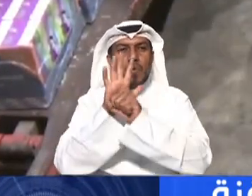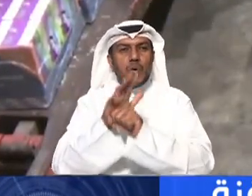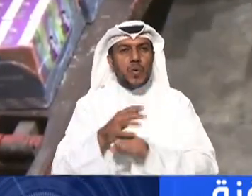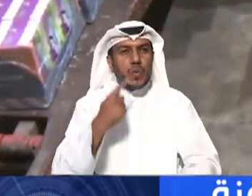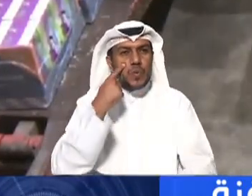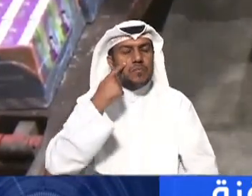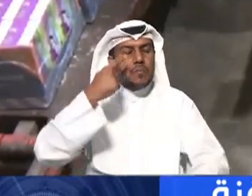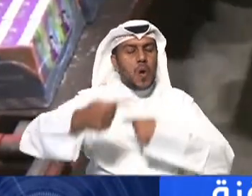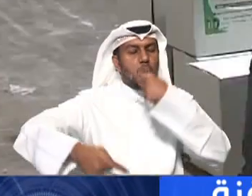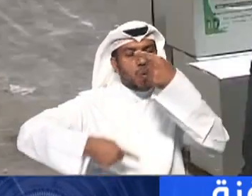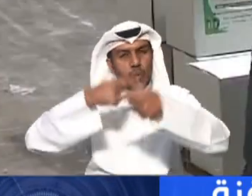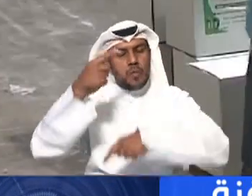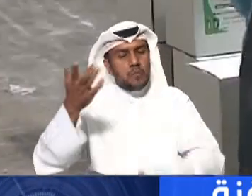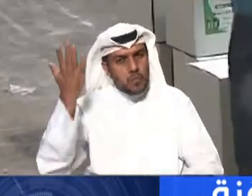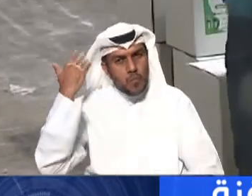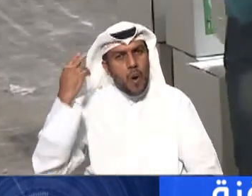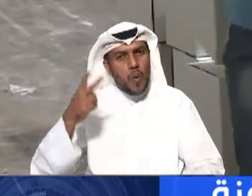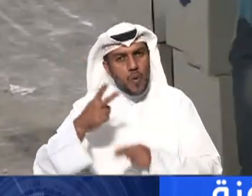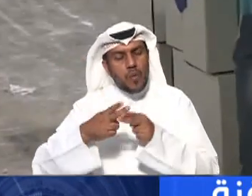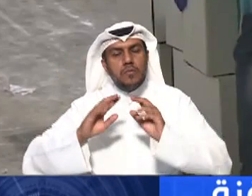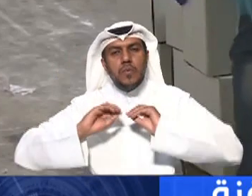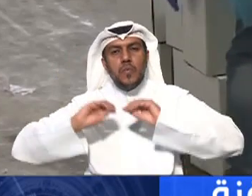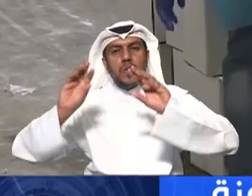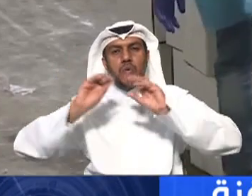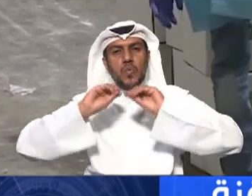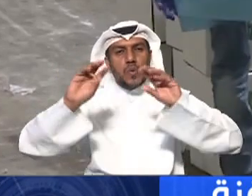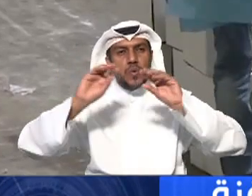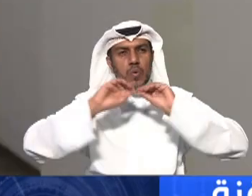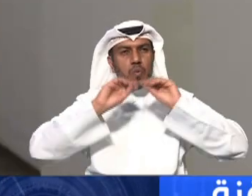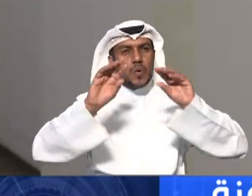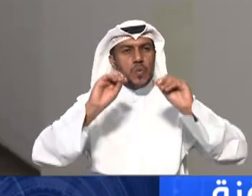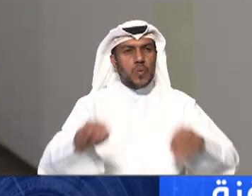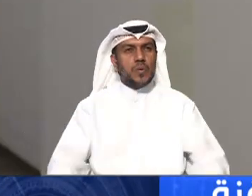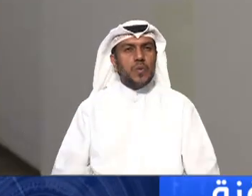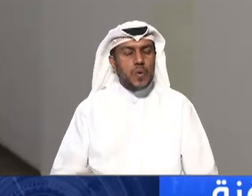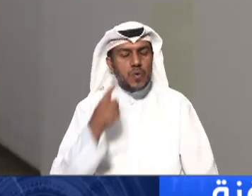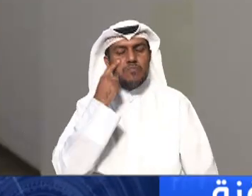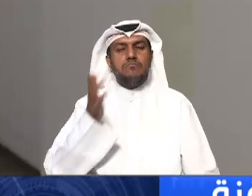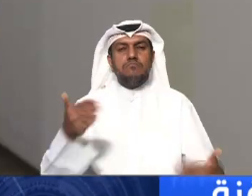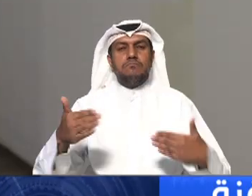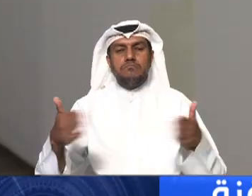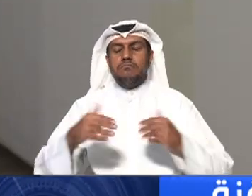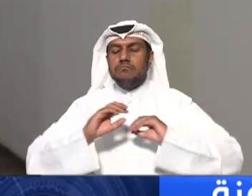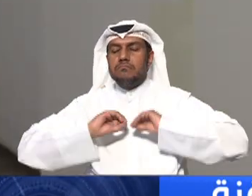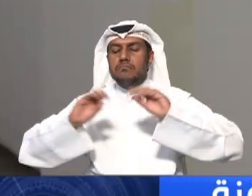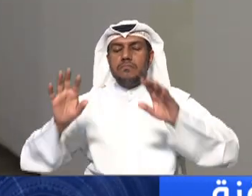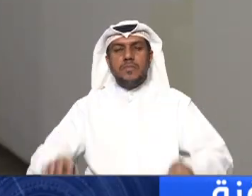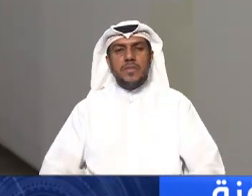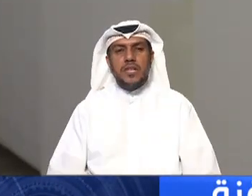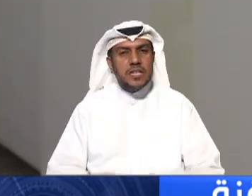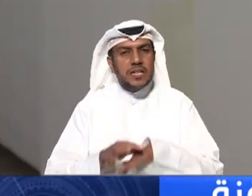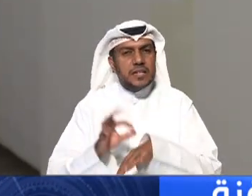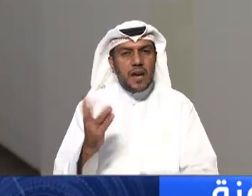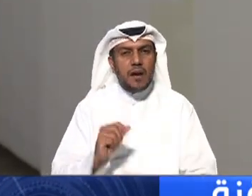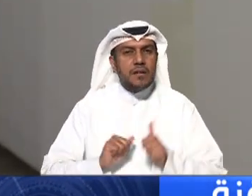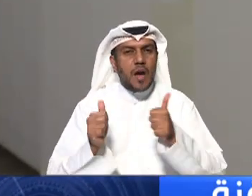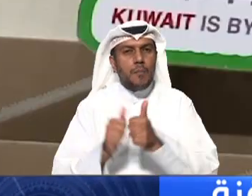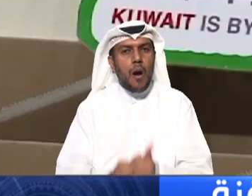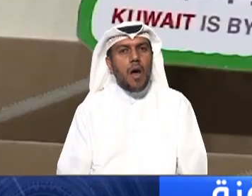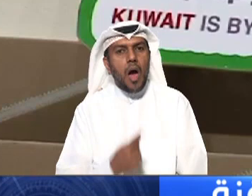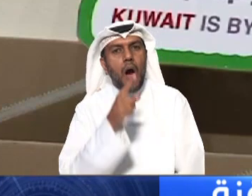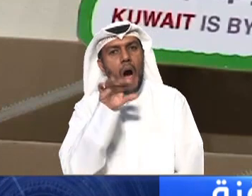برامج إغاثية نفذتها الهيئة واستهدفت آلاف الأسر المتضررة